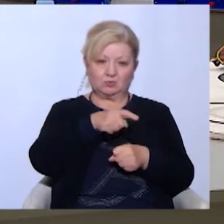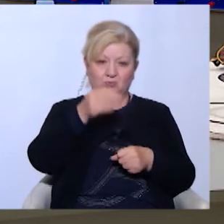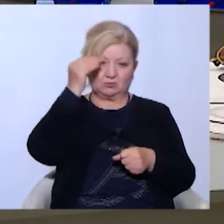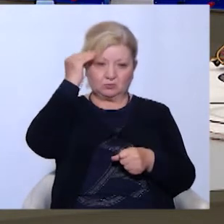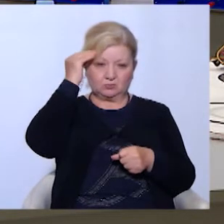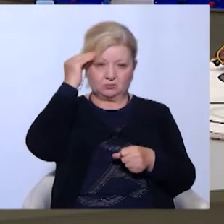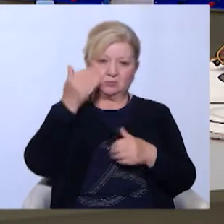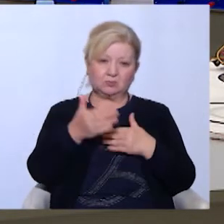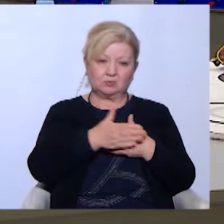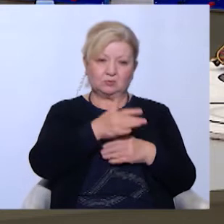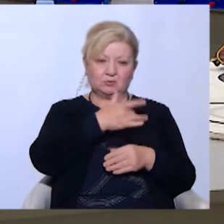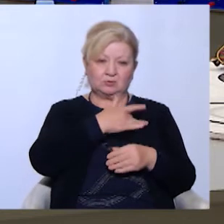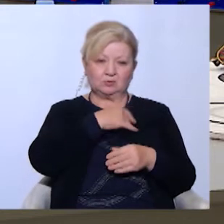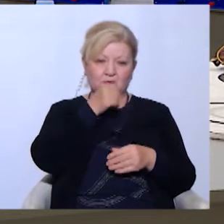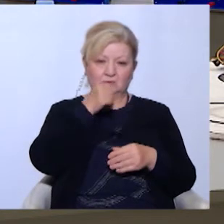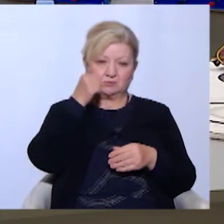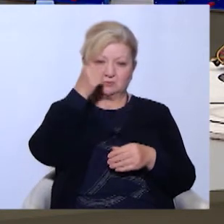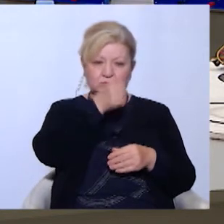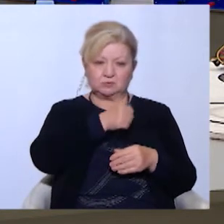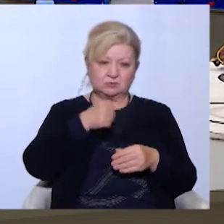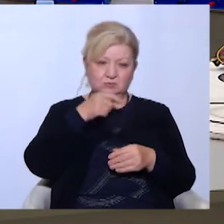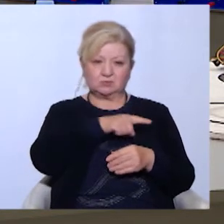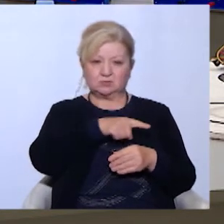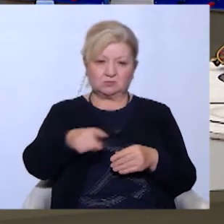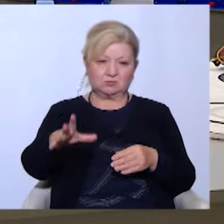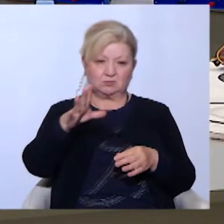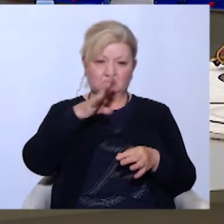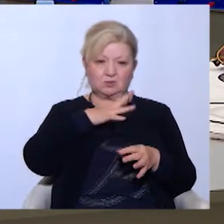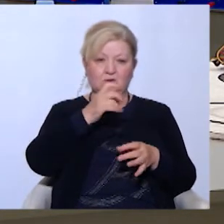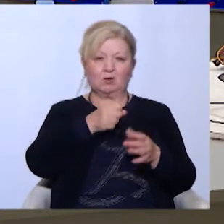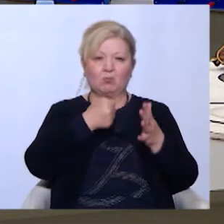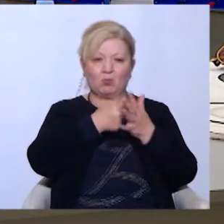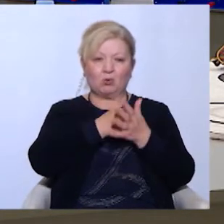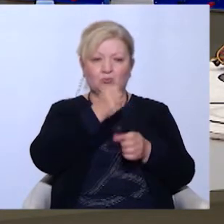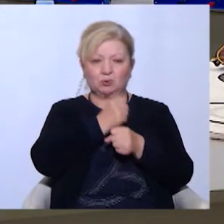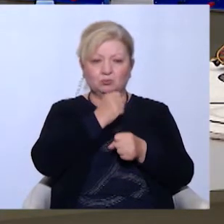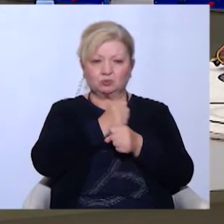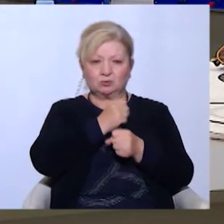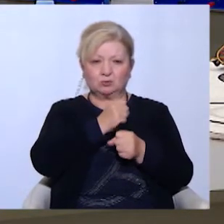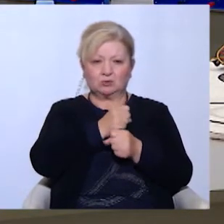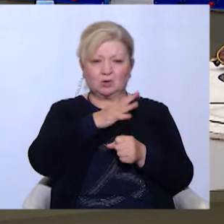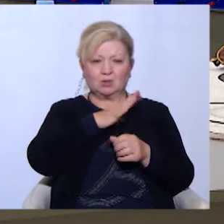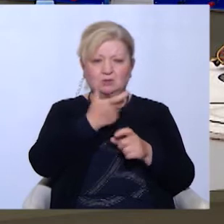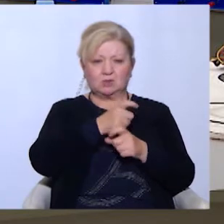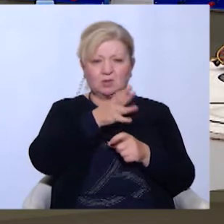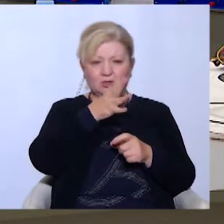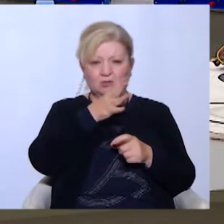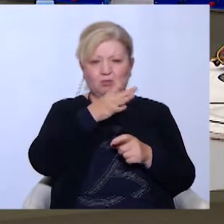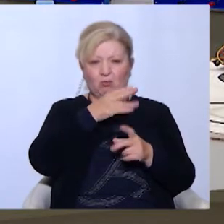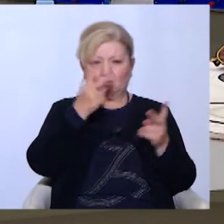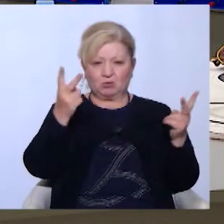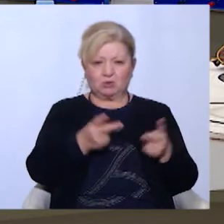როგორ განვახორციელოთ ეს იდეა? დაახლოებით ერთ წელიწადზე მეტი მოუნდათ იმისათვის, რომ ეს მიეყვანათ ბოლომდე, შეიძლება ცოტა მეტი